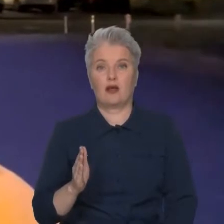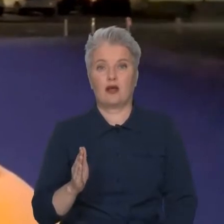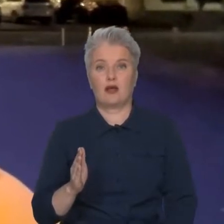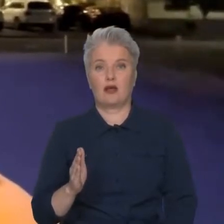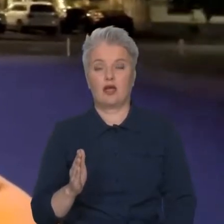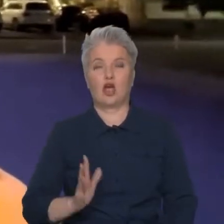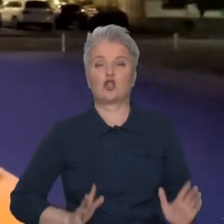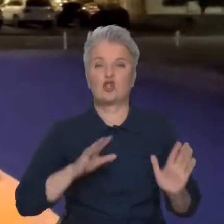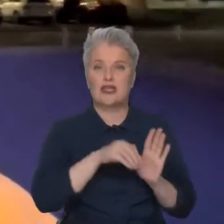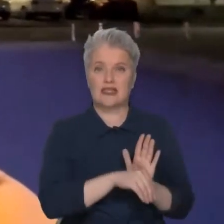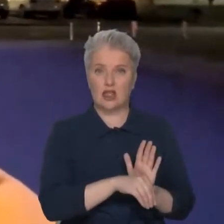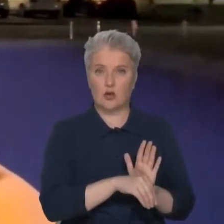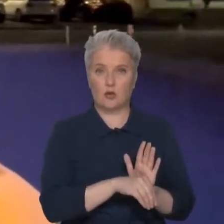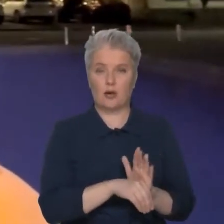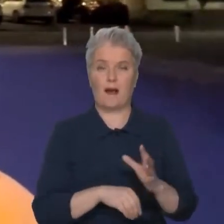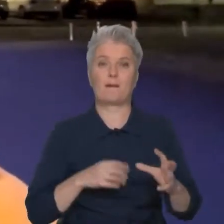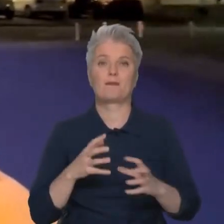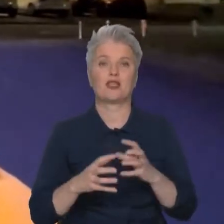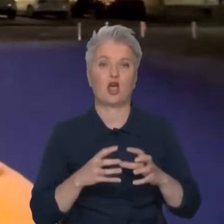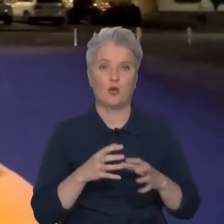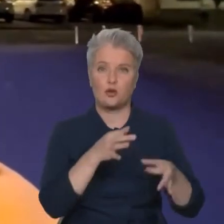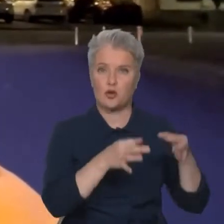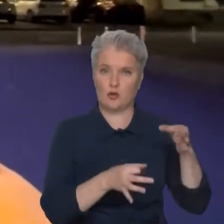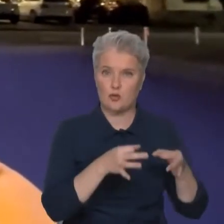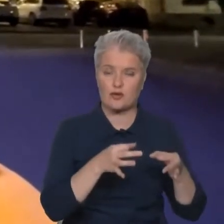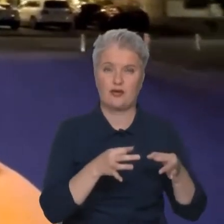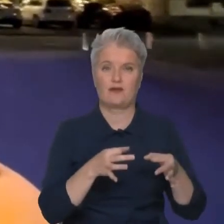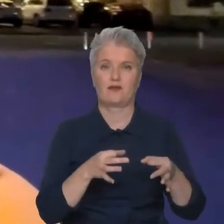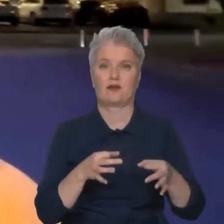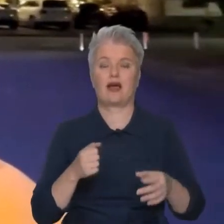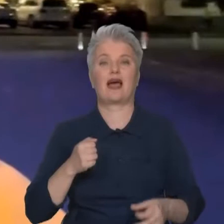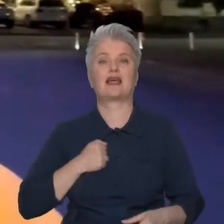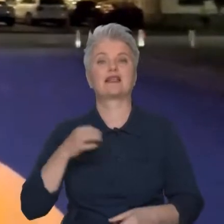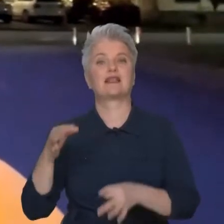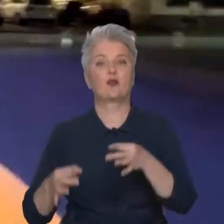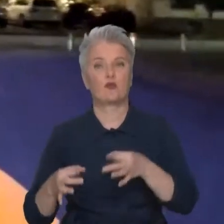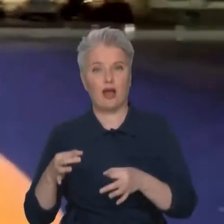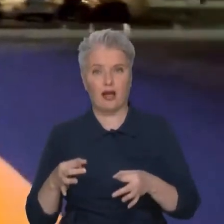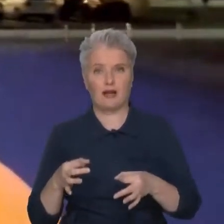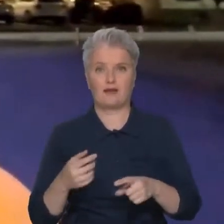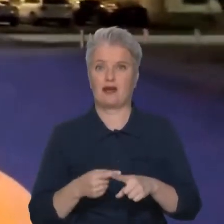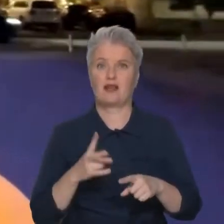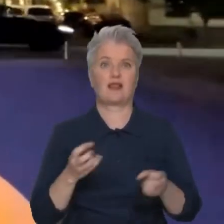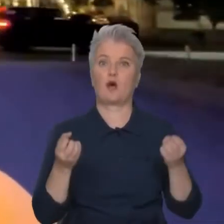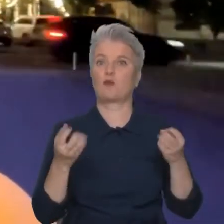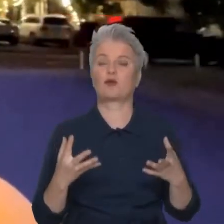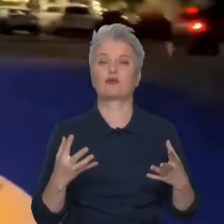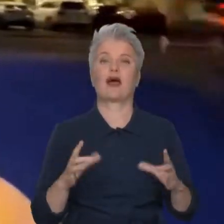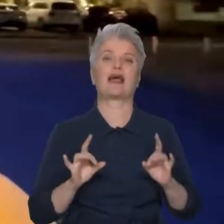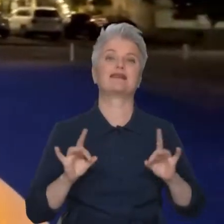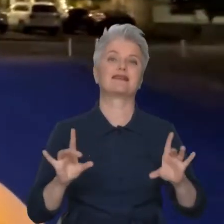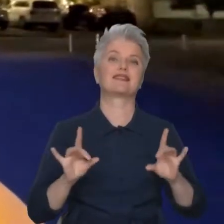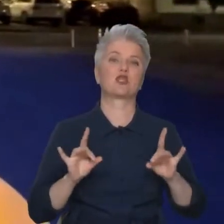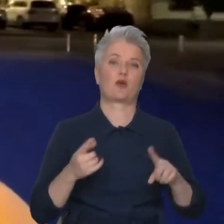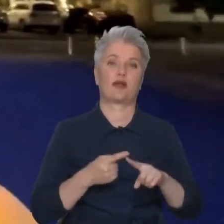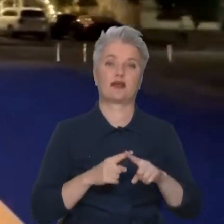стане частиною міжнародних судів, трибуналів, і все-таки, що це не просто історії, які ми розказуємо,